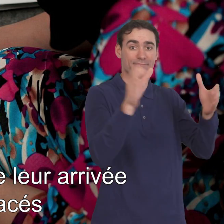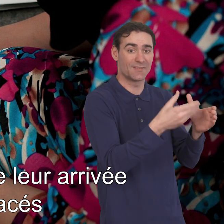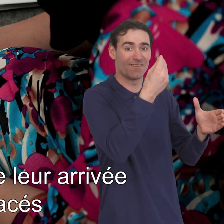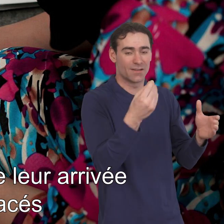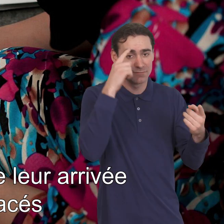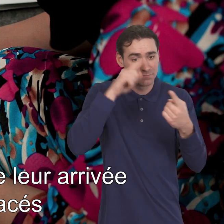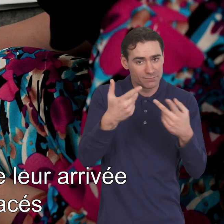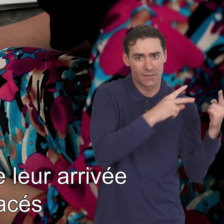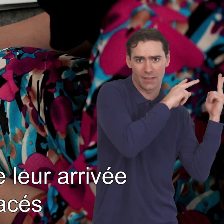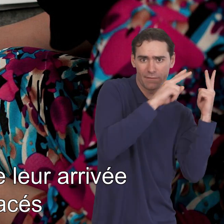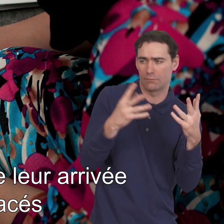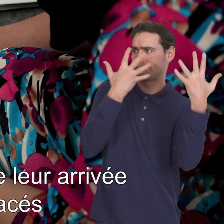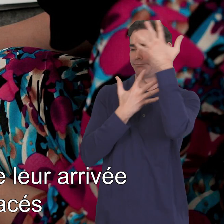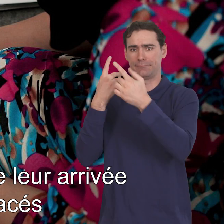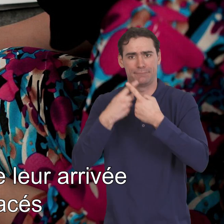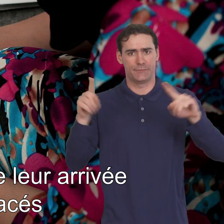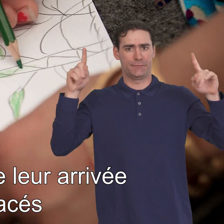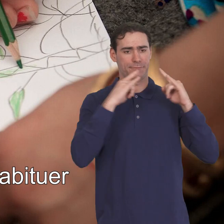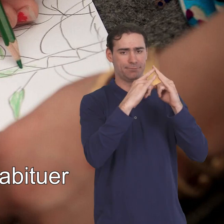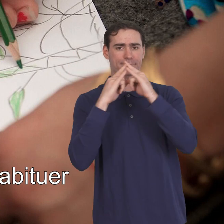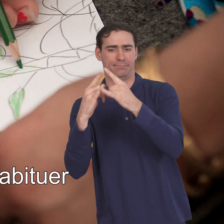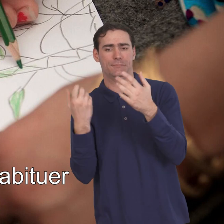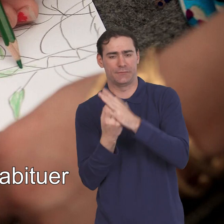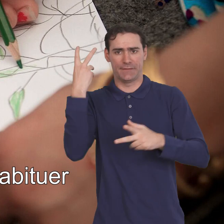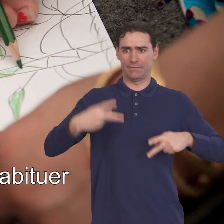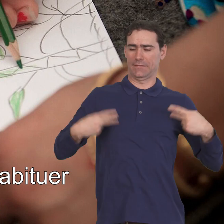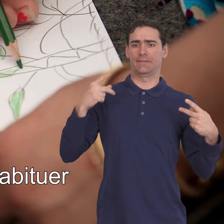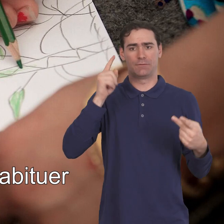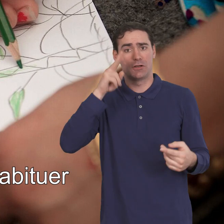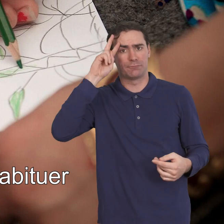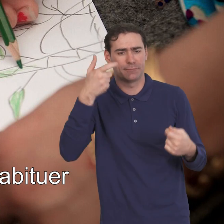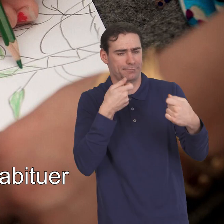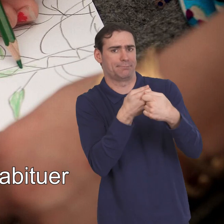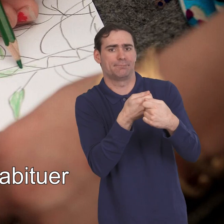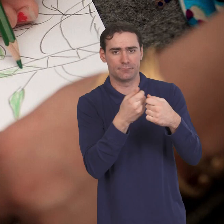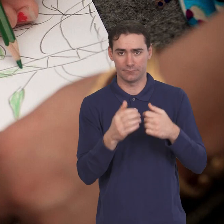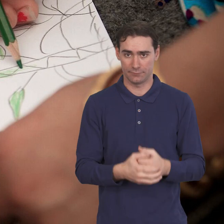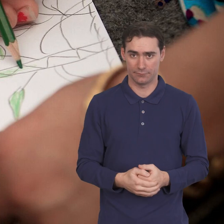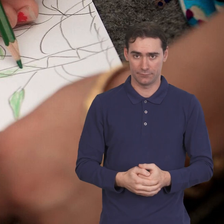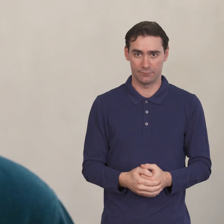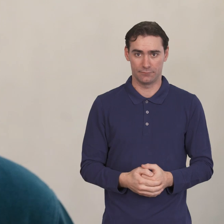Avec les enfants, nous parlons de leur arrivée dans les camps de déplacés et comment ils peuvent s'habituer à cette nouvelle vie.